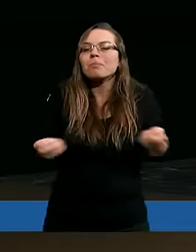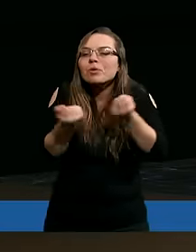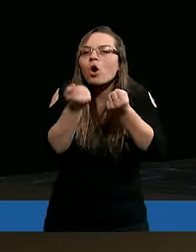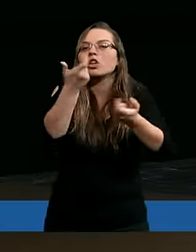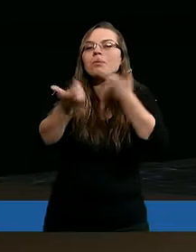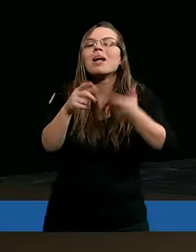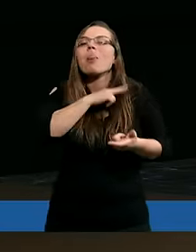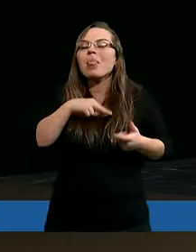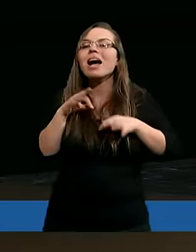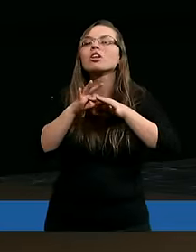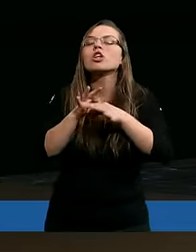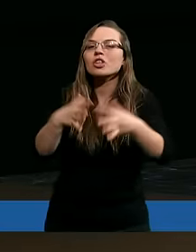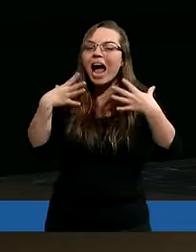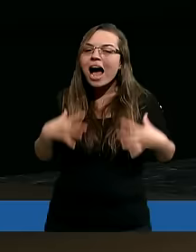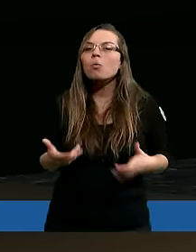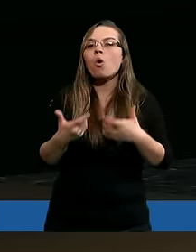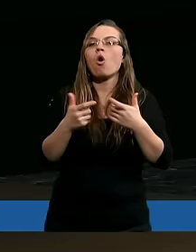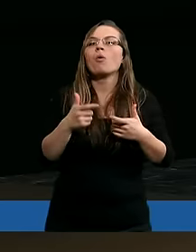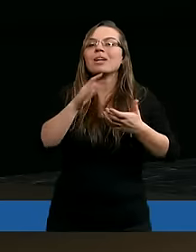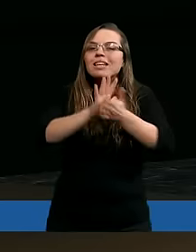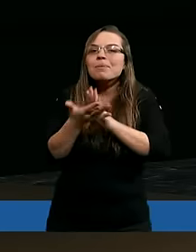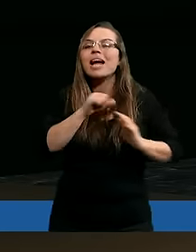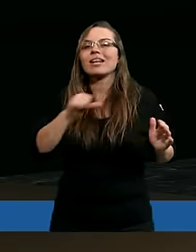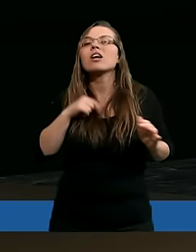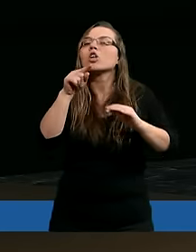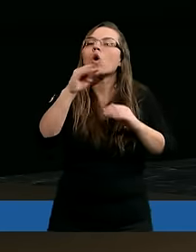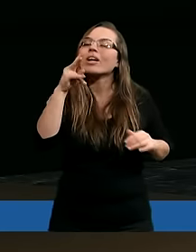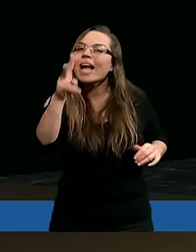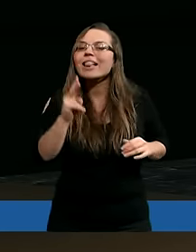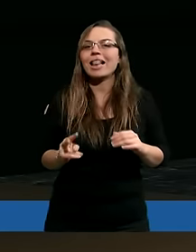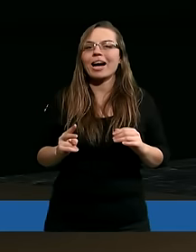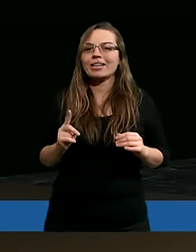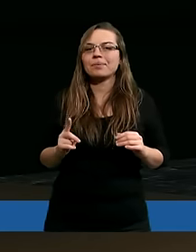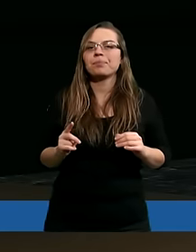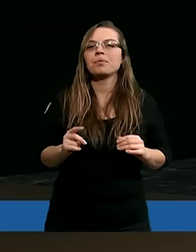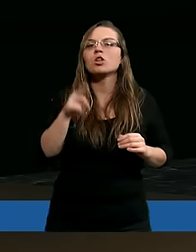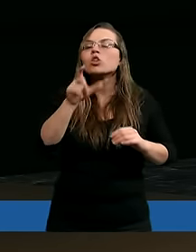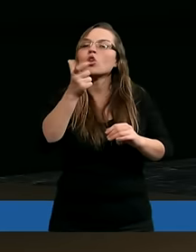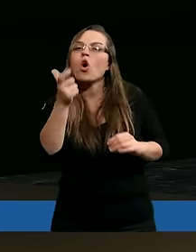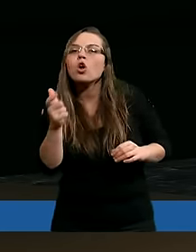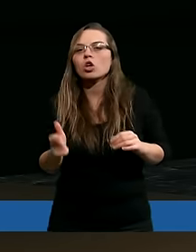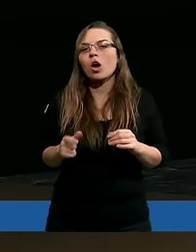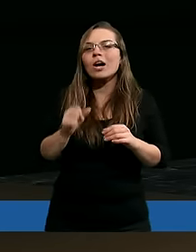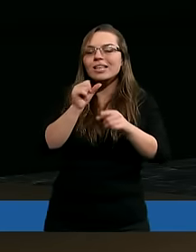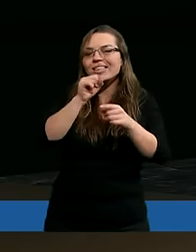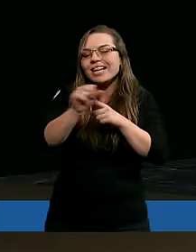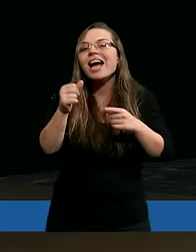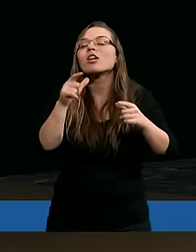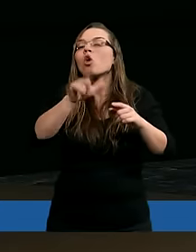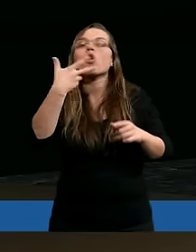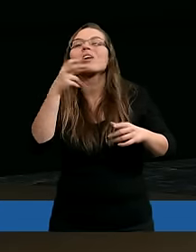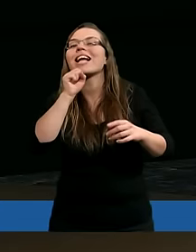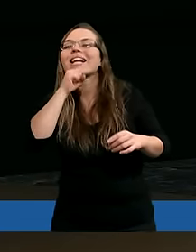chociaż nasze ciało ulega zniszczeniu, to jednak to, co się nie starzeje i to,